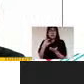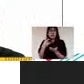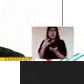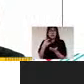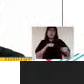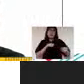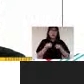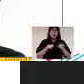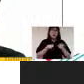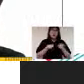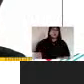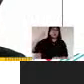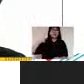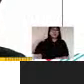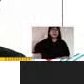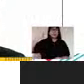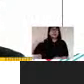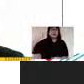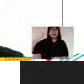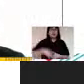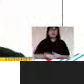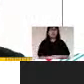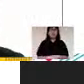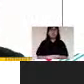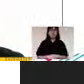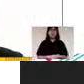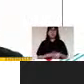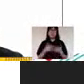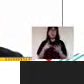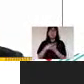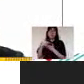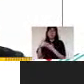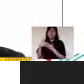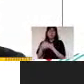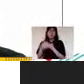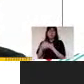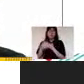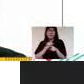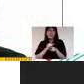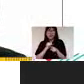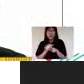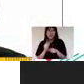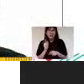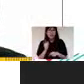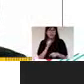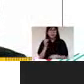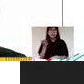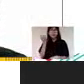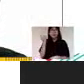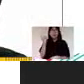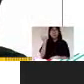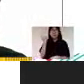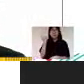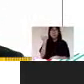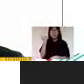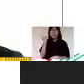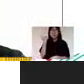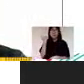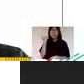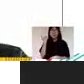hari. Kemudian dalam program dan training di sini juga, seperti yang telah disampaikan, di dalamnya kami